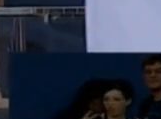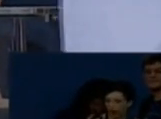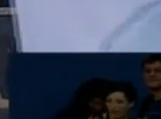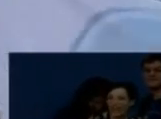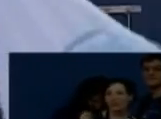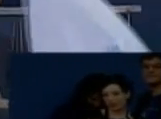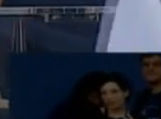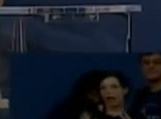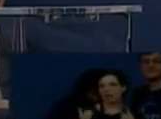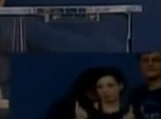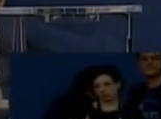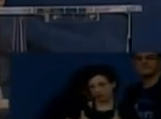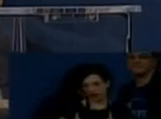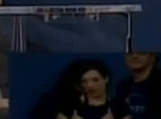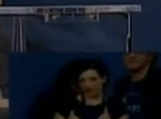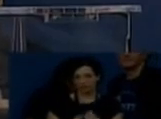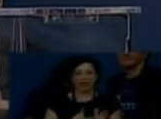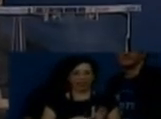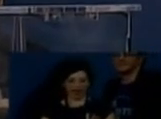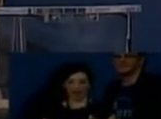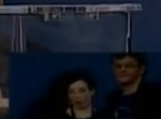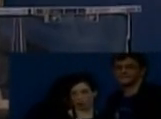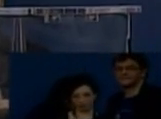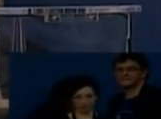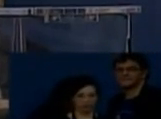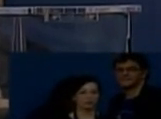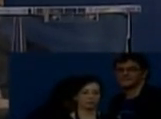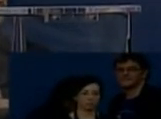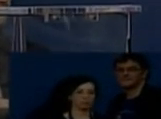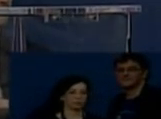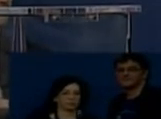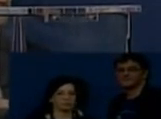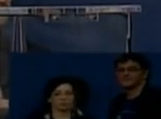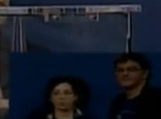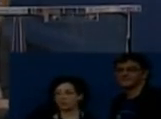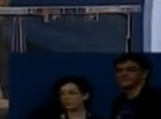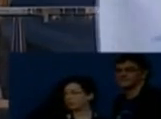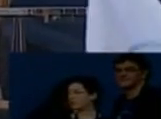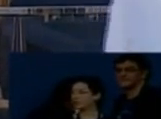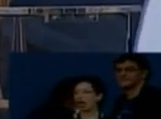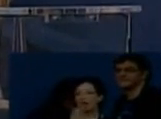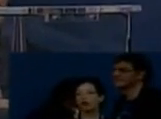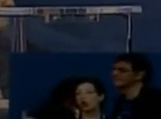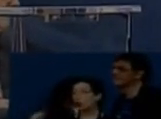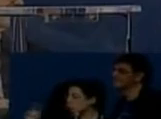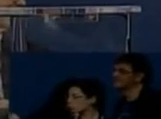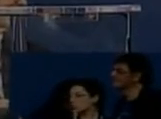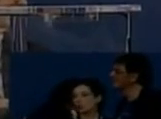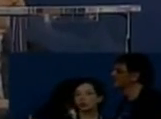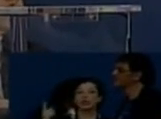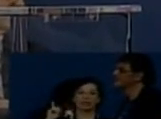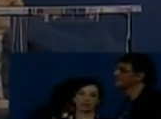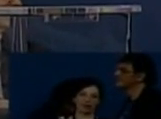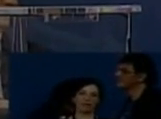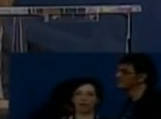neghiamolo, ma risparmiamo questi pochi secondi per dare la possibilità a tutti di prendere la parola, siamo